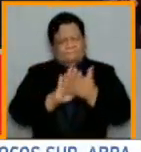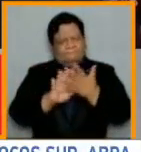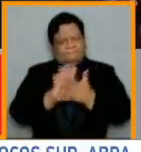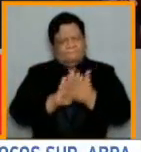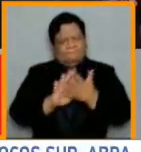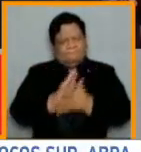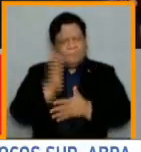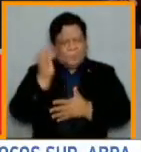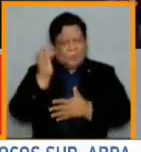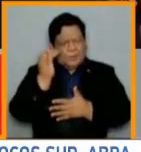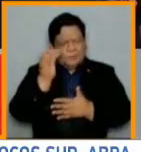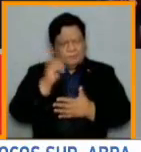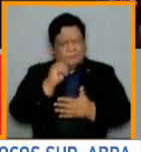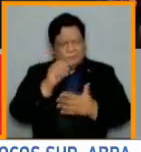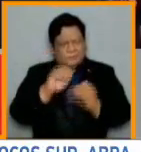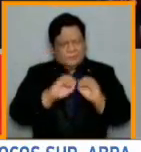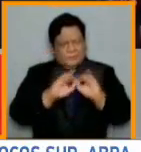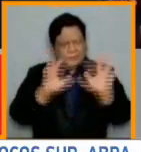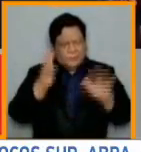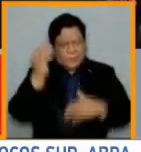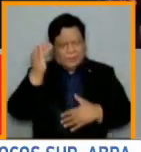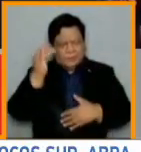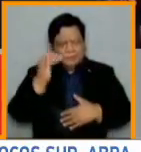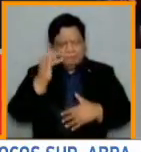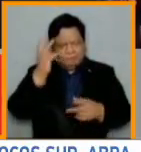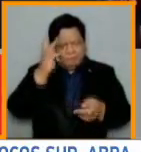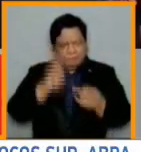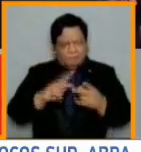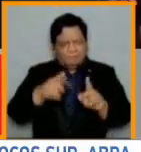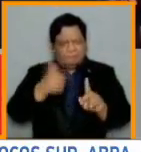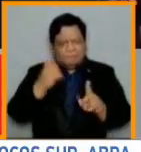except to exact fear